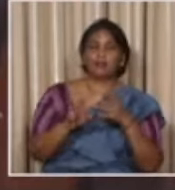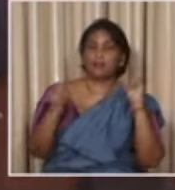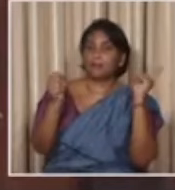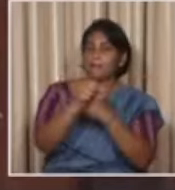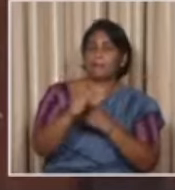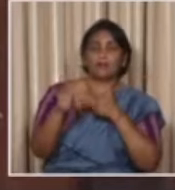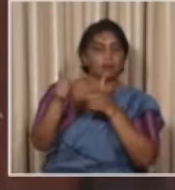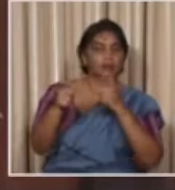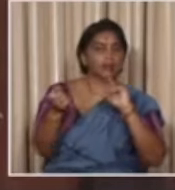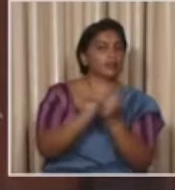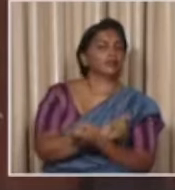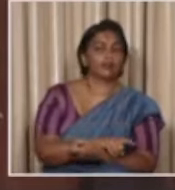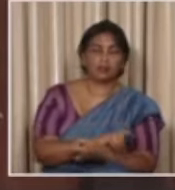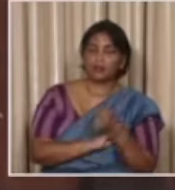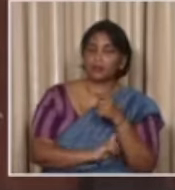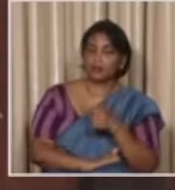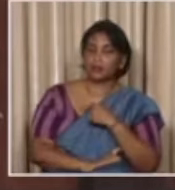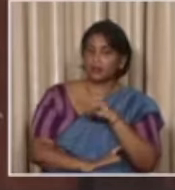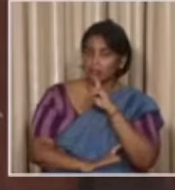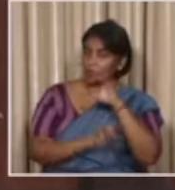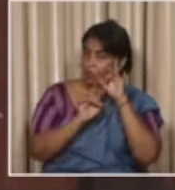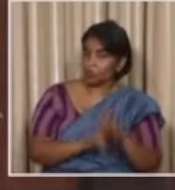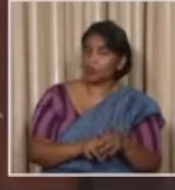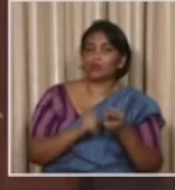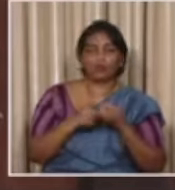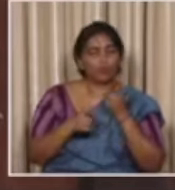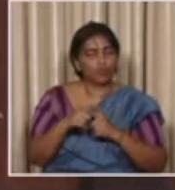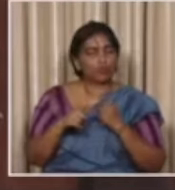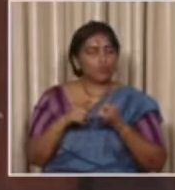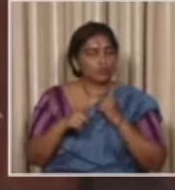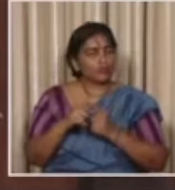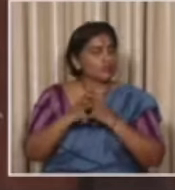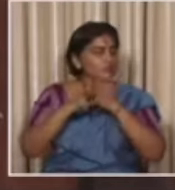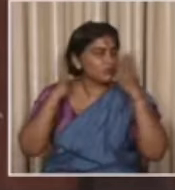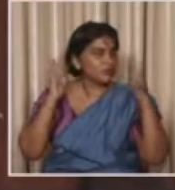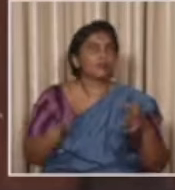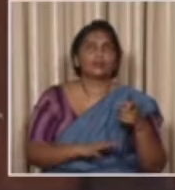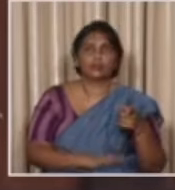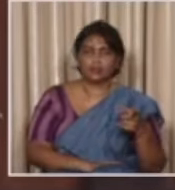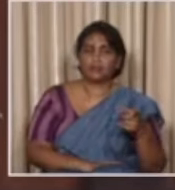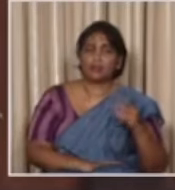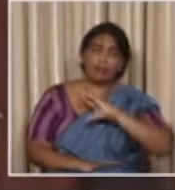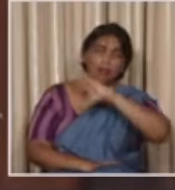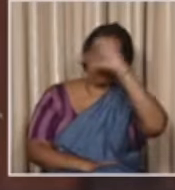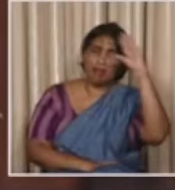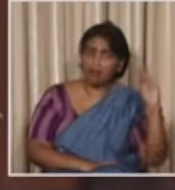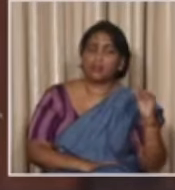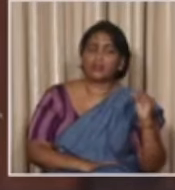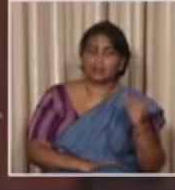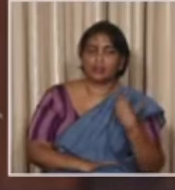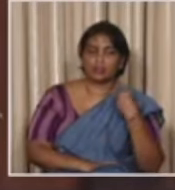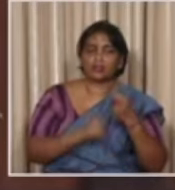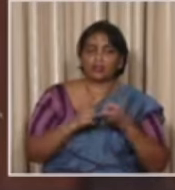සියල්ල හංගලා දෙනවා. දැන් මේ මම කියන්නේ මේ වගේ අපිට තව එක්සැම්පල්ස් කියලා නම් කියන්න පුළුවන්. මං හිතන්නේ හවස්වරු වෙනකල් මට දෙන්න පුළුවන්